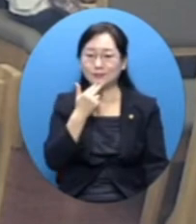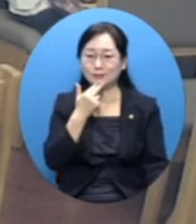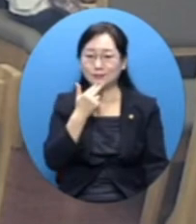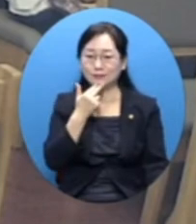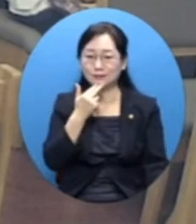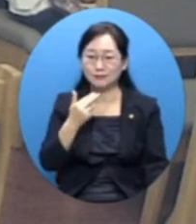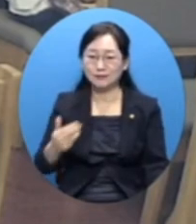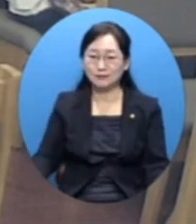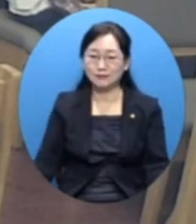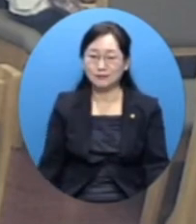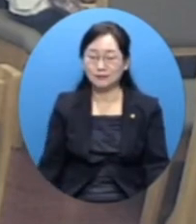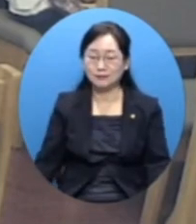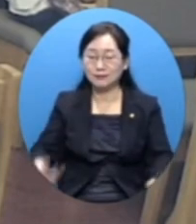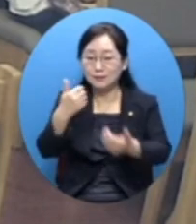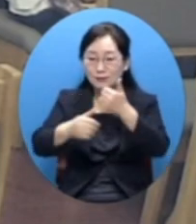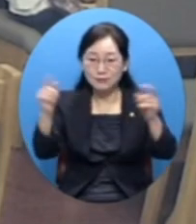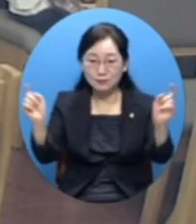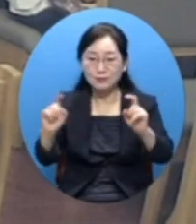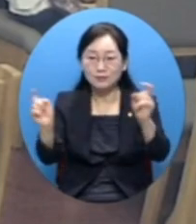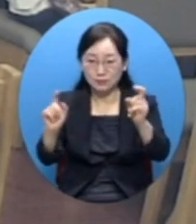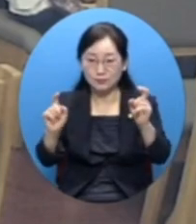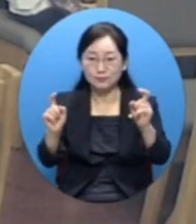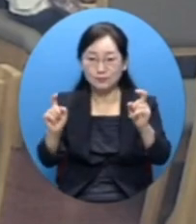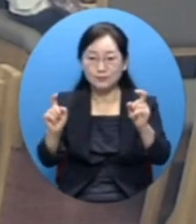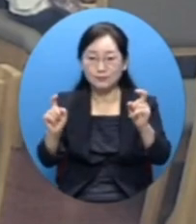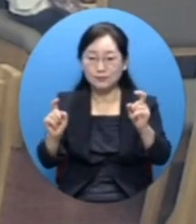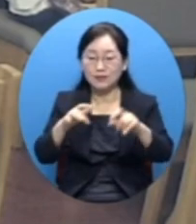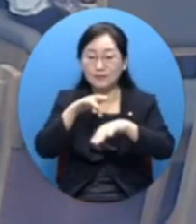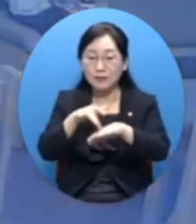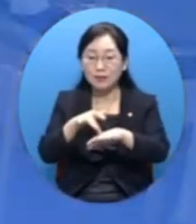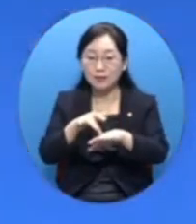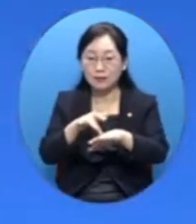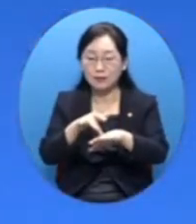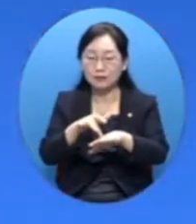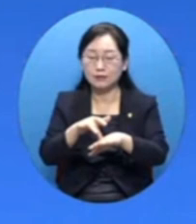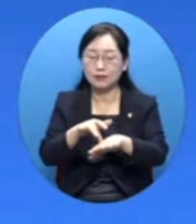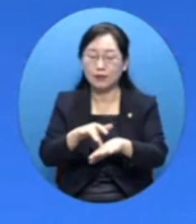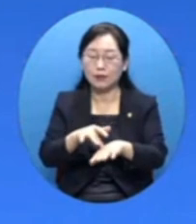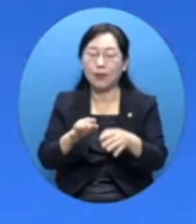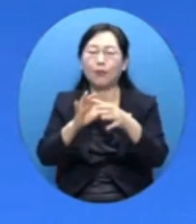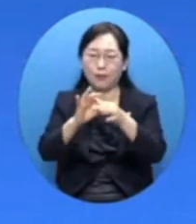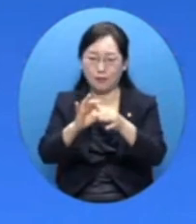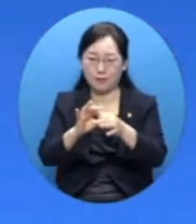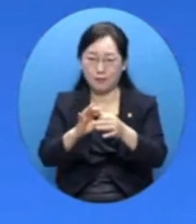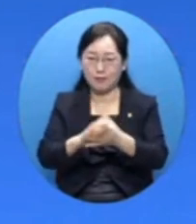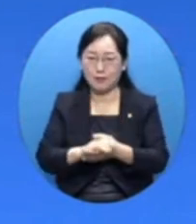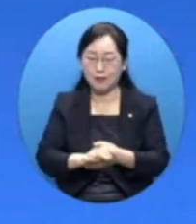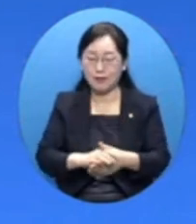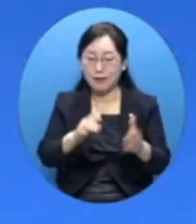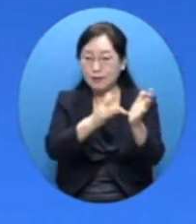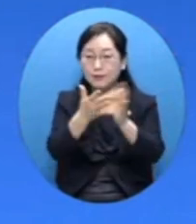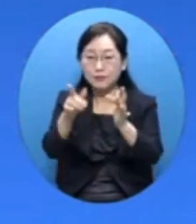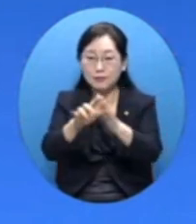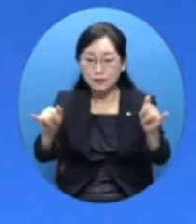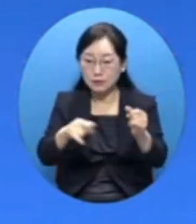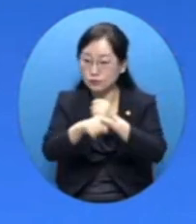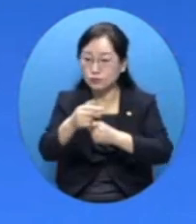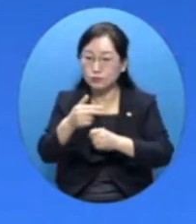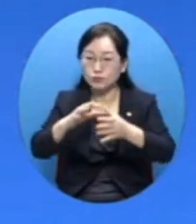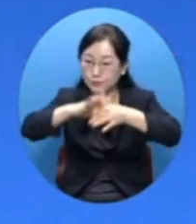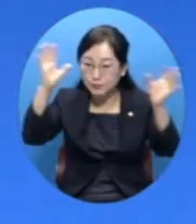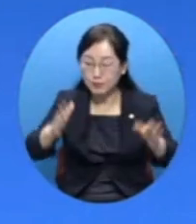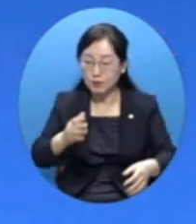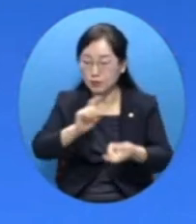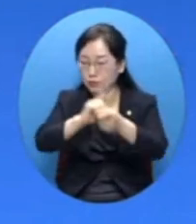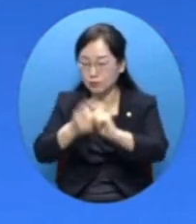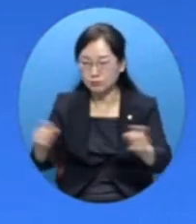않습니다 갈등과 다툼은 마귀 역사입니다 예수 믿는 사람이 어떤 유화를 막론하고 서로